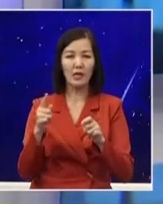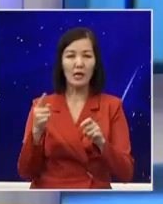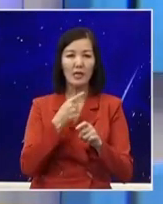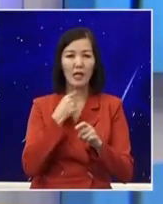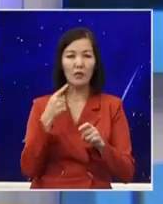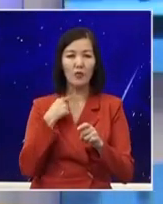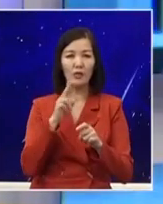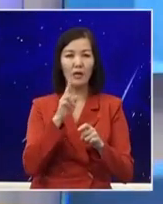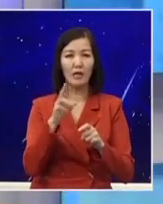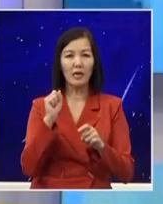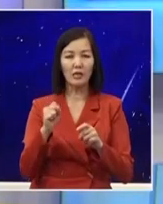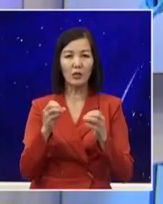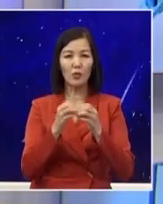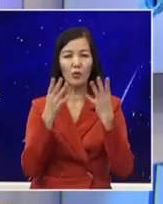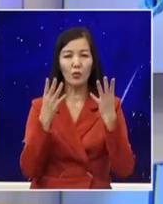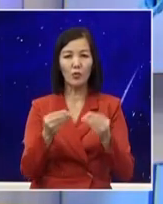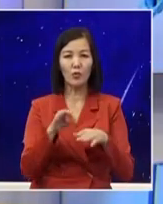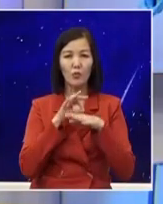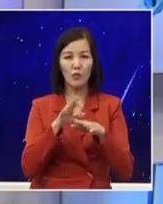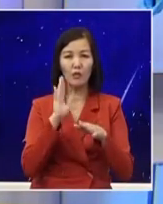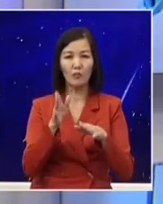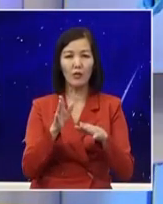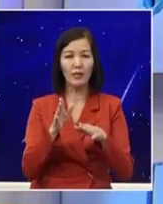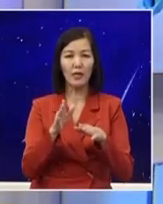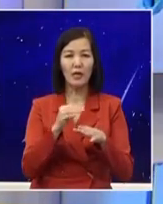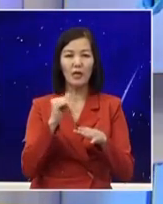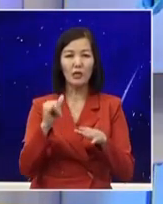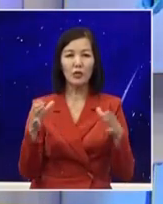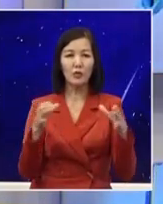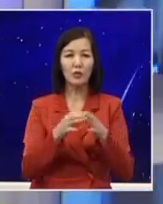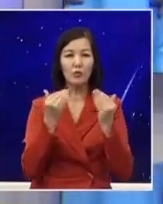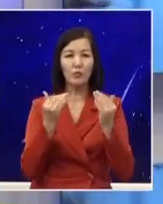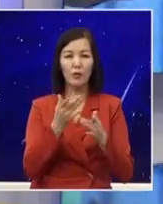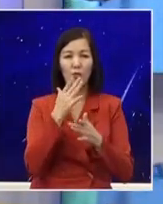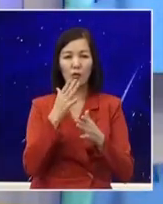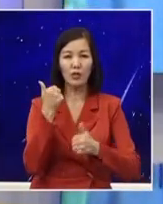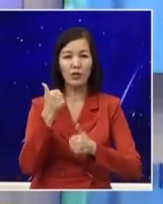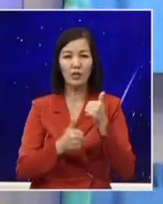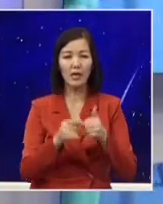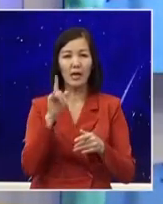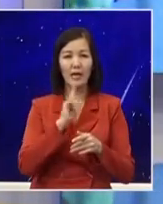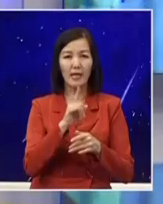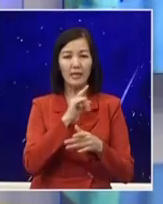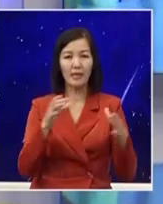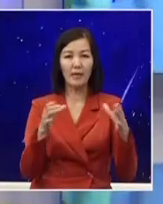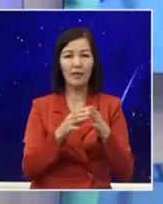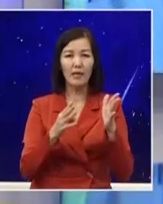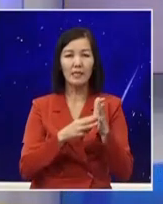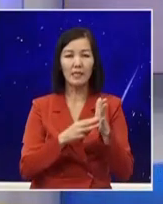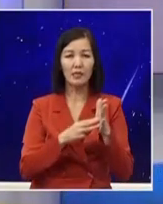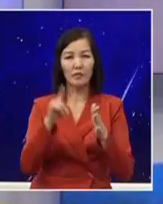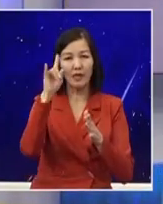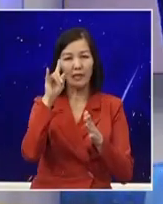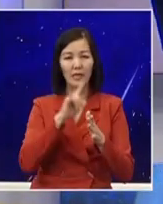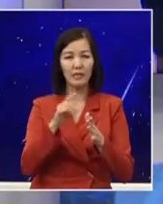Талдықорғанда қарашаның 10 күні жалауын желбіретеді. Айта кетейік, жетісу ұжымы биыл ұлттық лигадағы әйелдер командалар арасында 8-ші